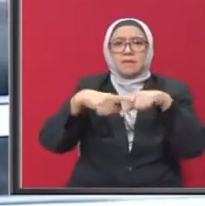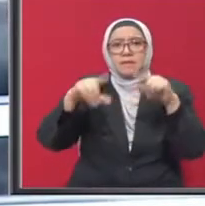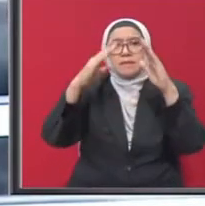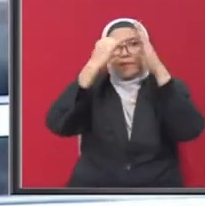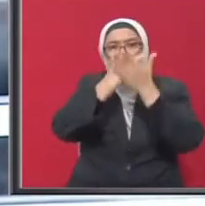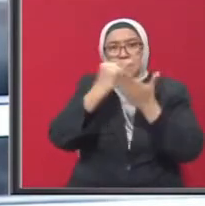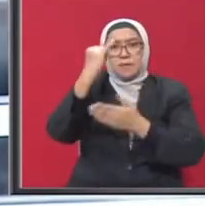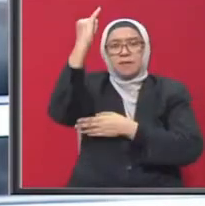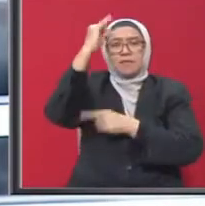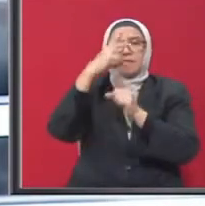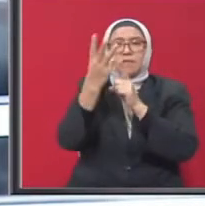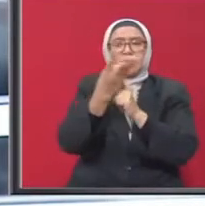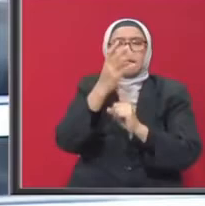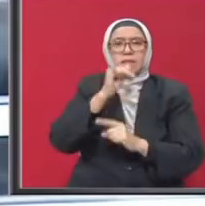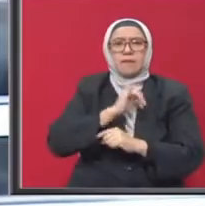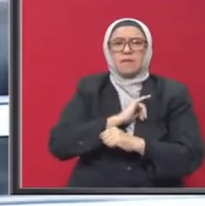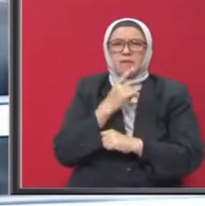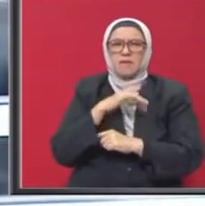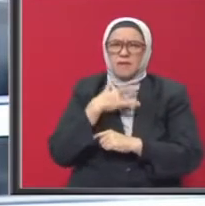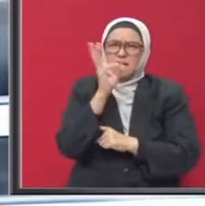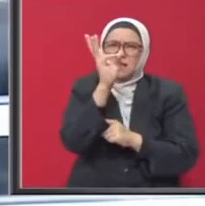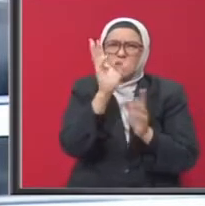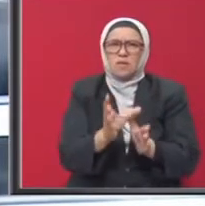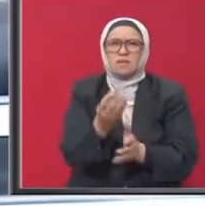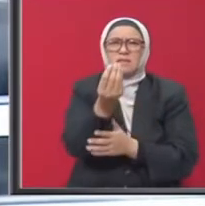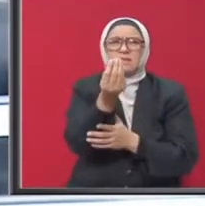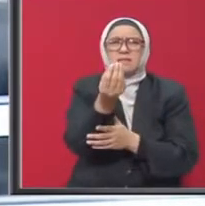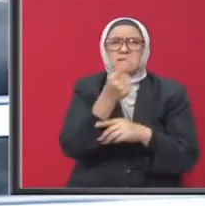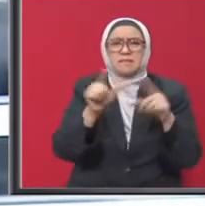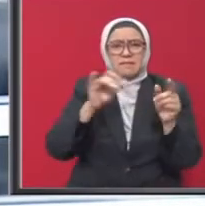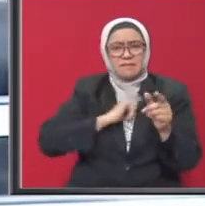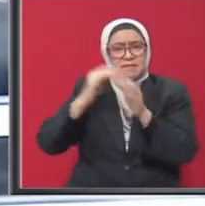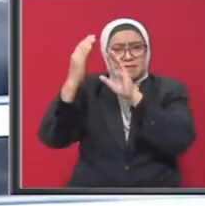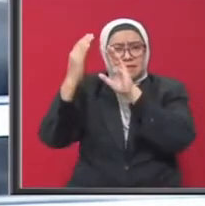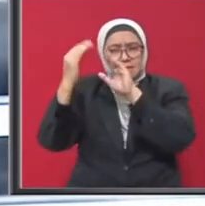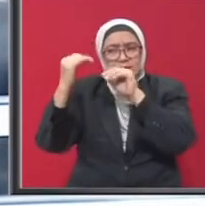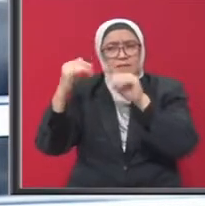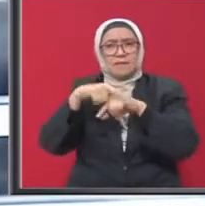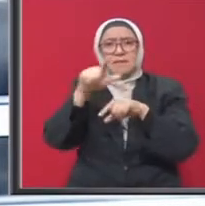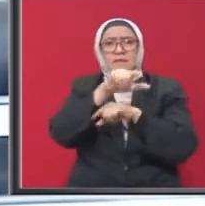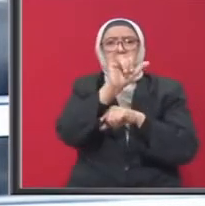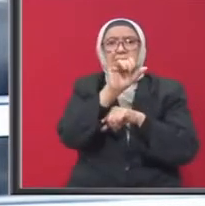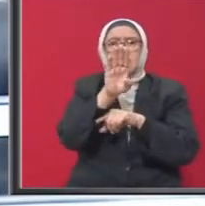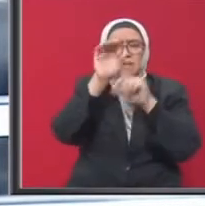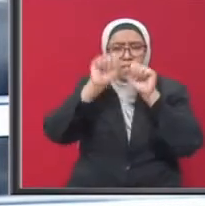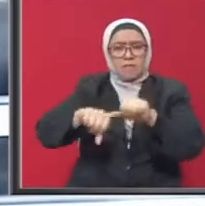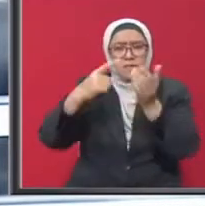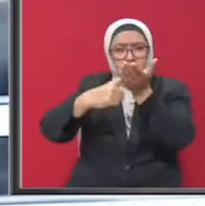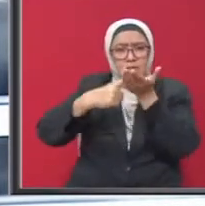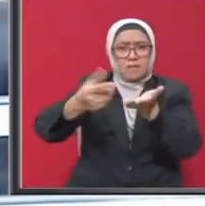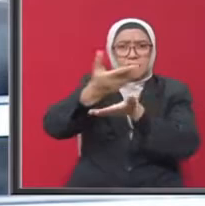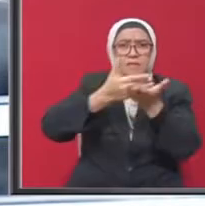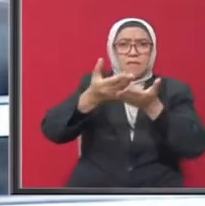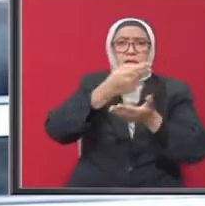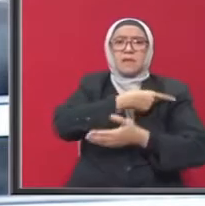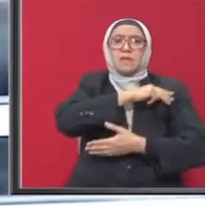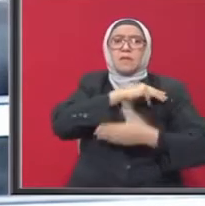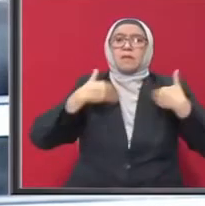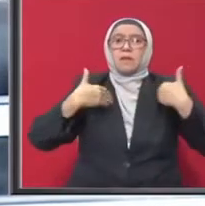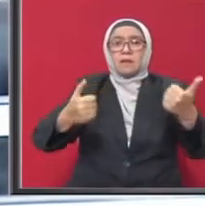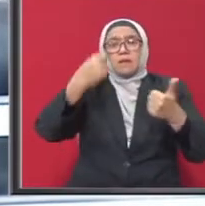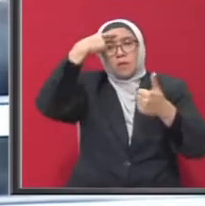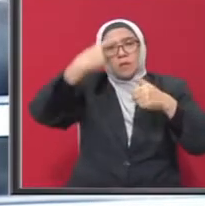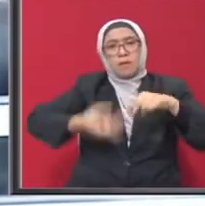seharah Kementerian kebajikan penih yang berobat dapat berbincang dengan kembang kesehatan untuk menambahkan daging supaya mereka